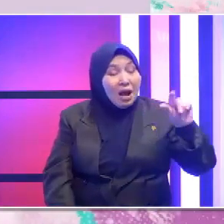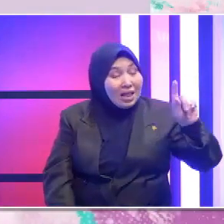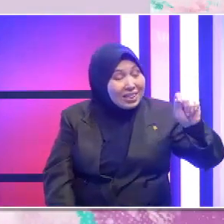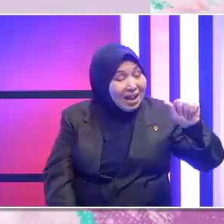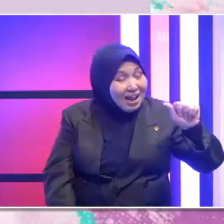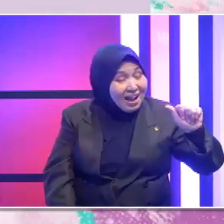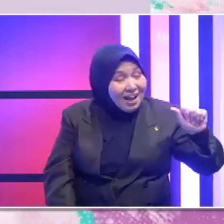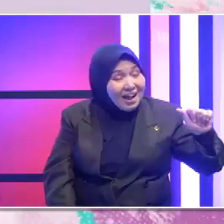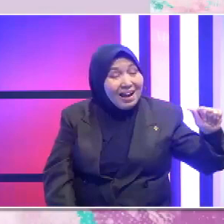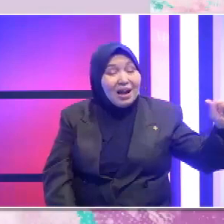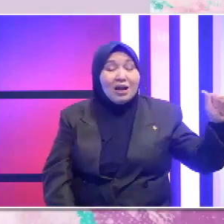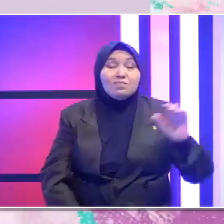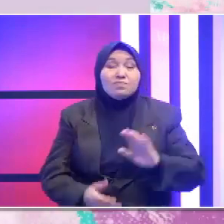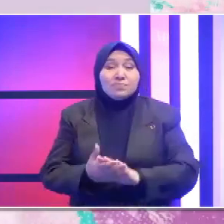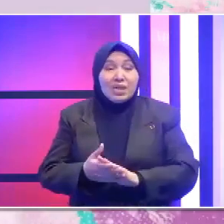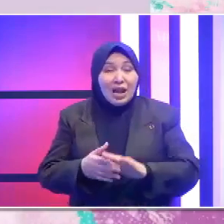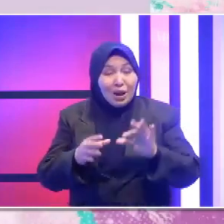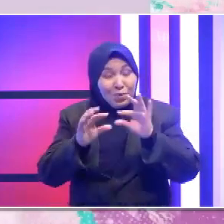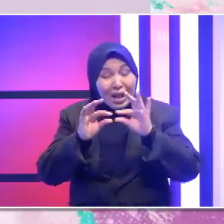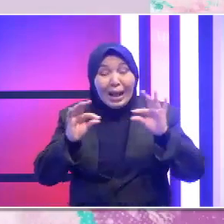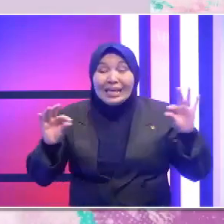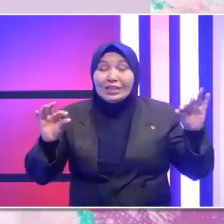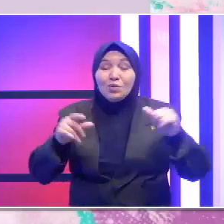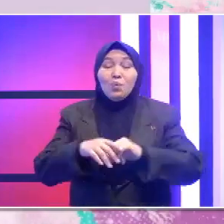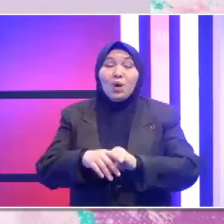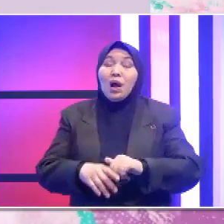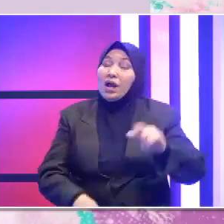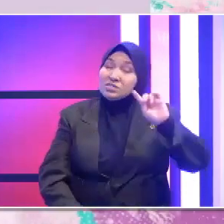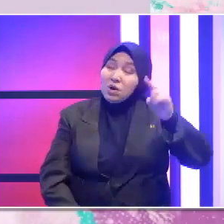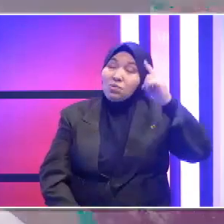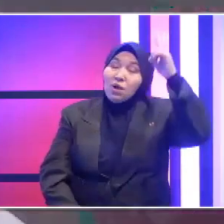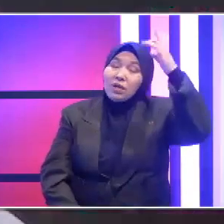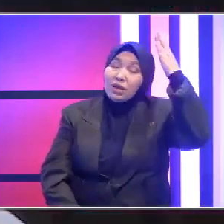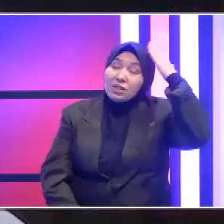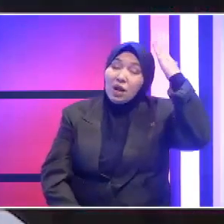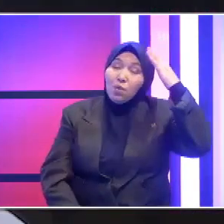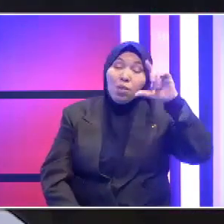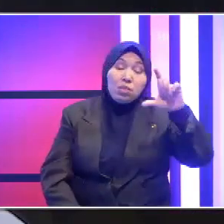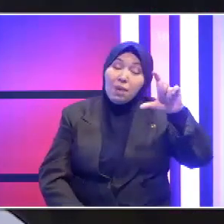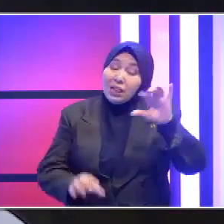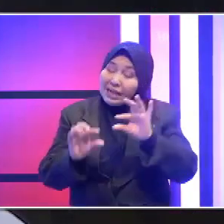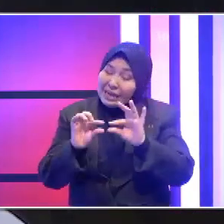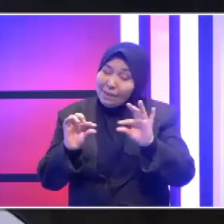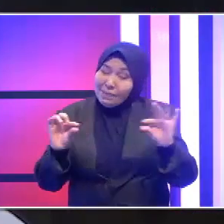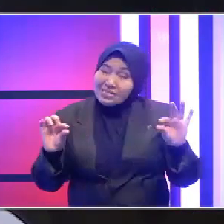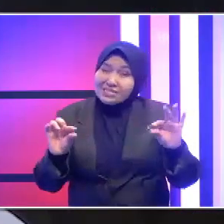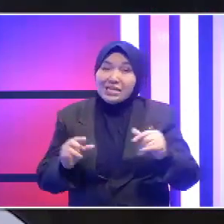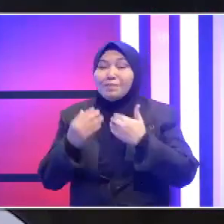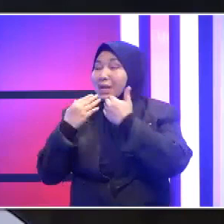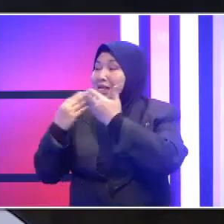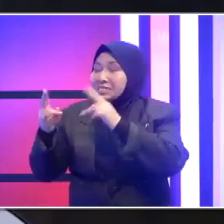the begitu wallahualam tebal nipis